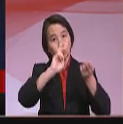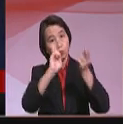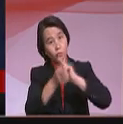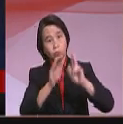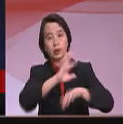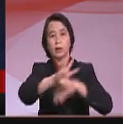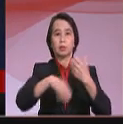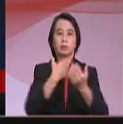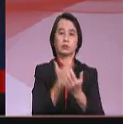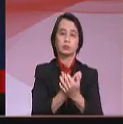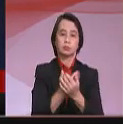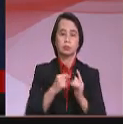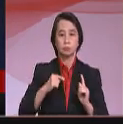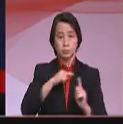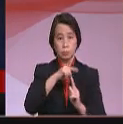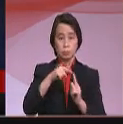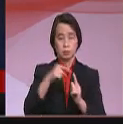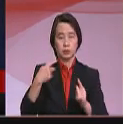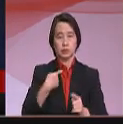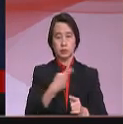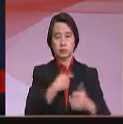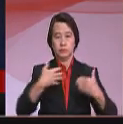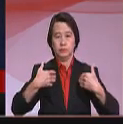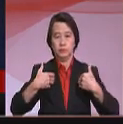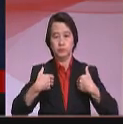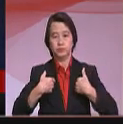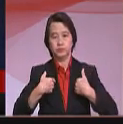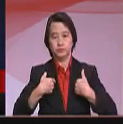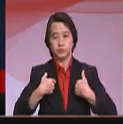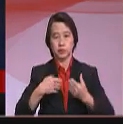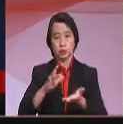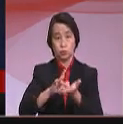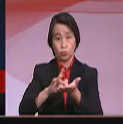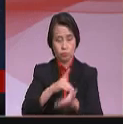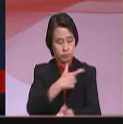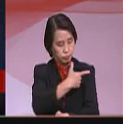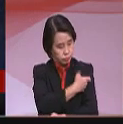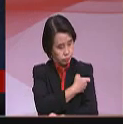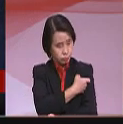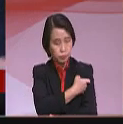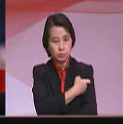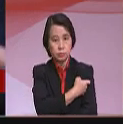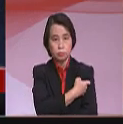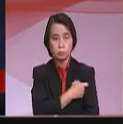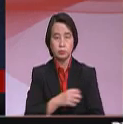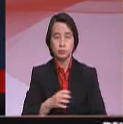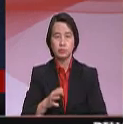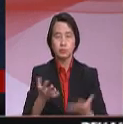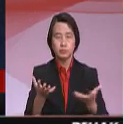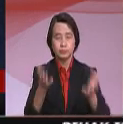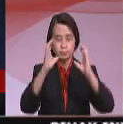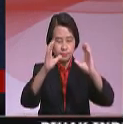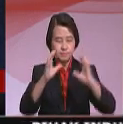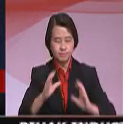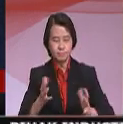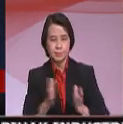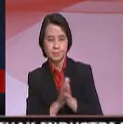apabila kita mempunyai vaksin ini, ya, mood untuk